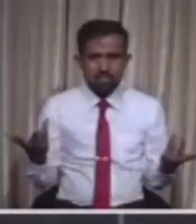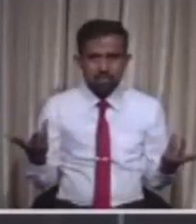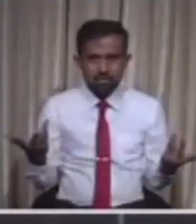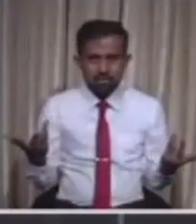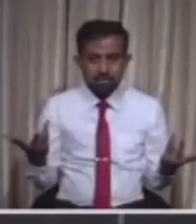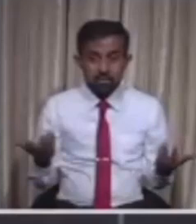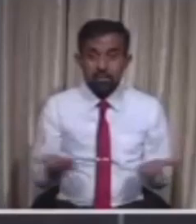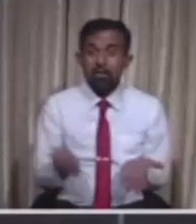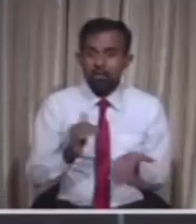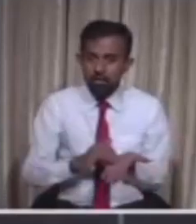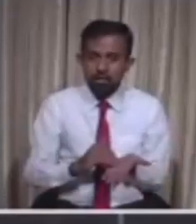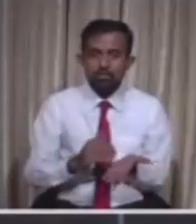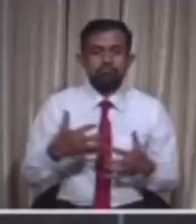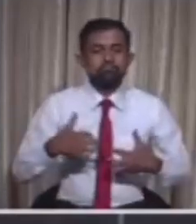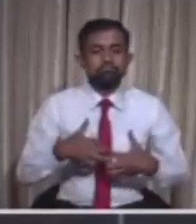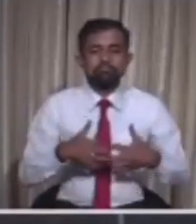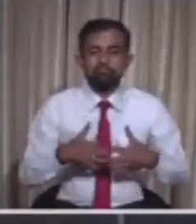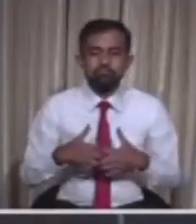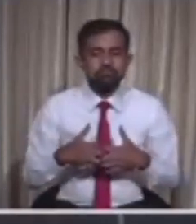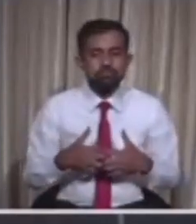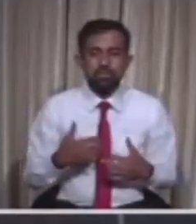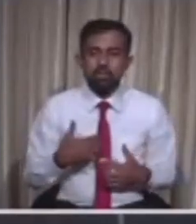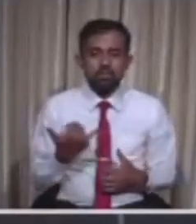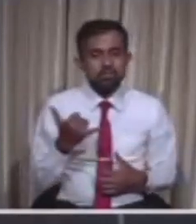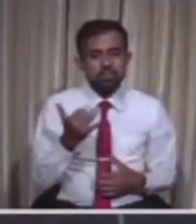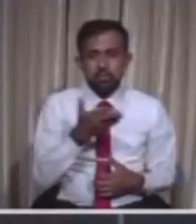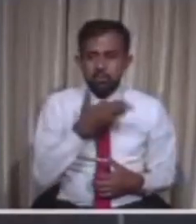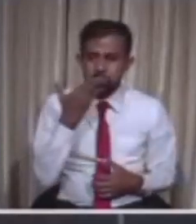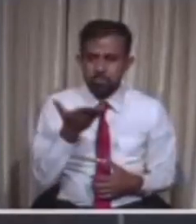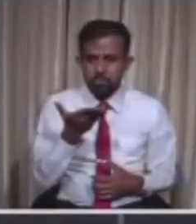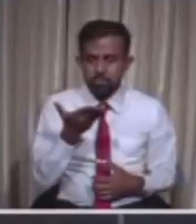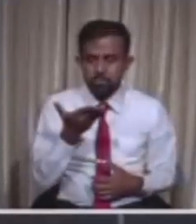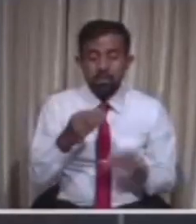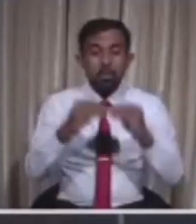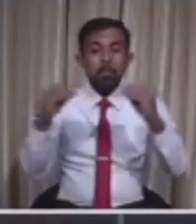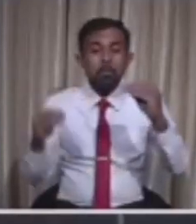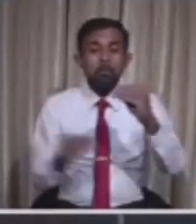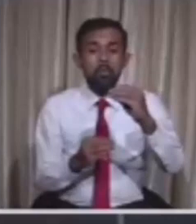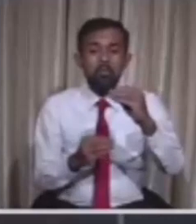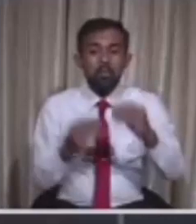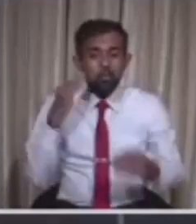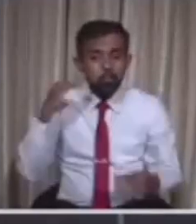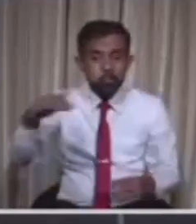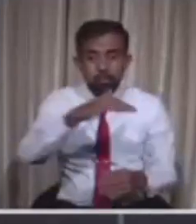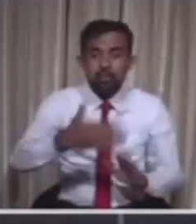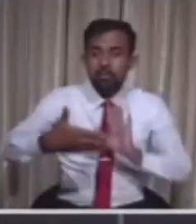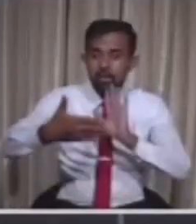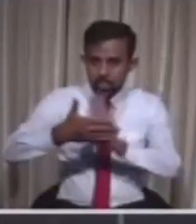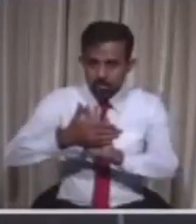වුණත් නැවතත් ගැටලුකාරී තත්වයකට අපිට මුහුණ දෙන්න සිද්ධ වෙයි. ඒ නිසා විකල්පය තමයි ජනතාව සමග එකතු